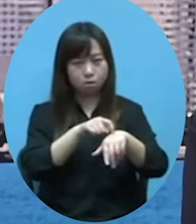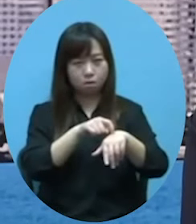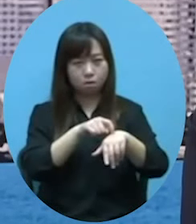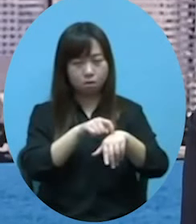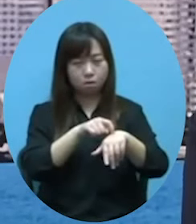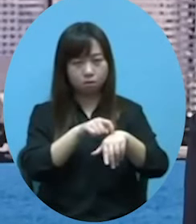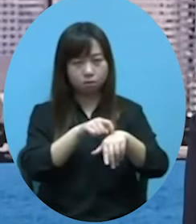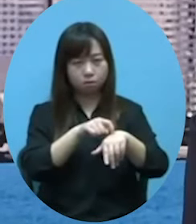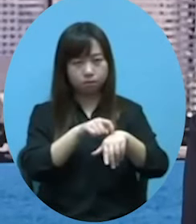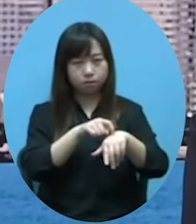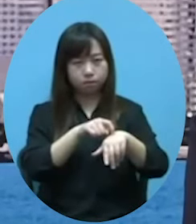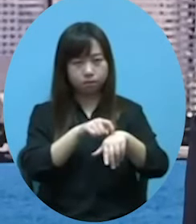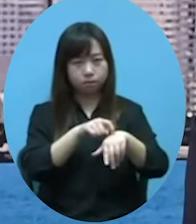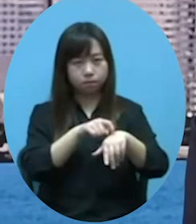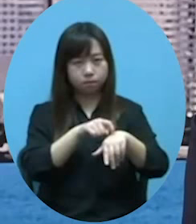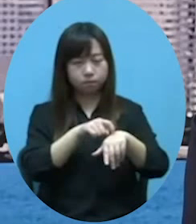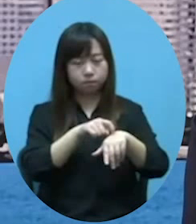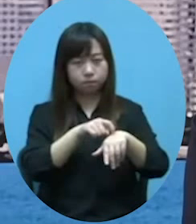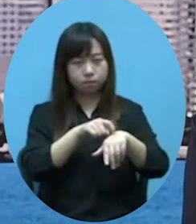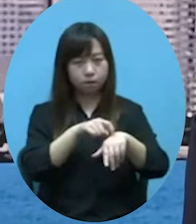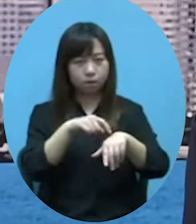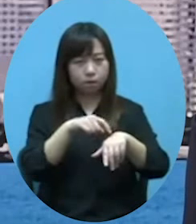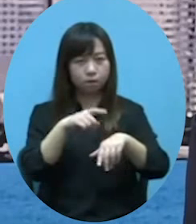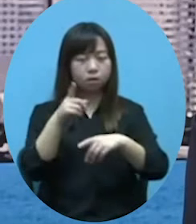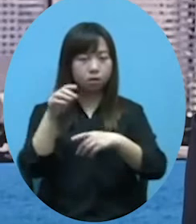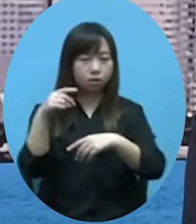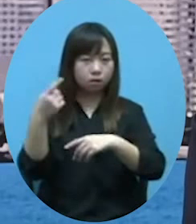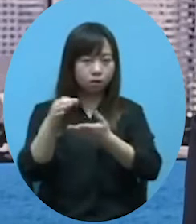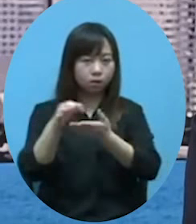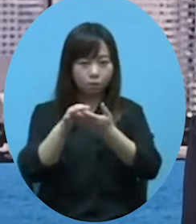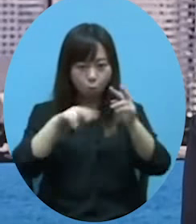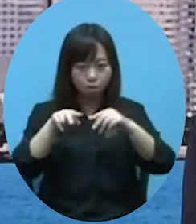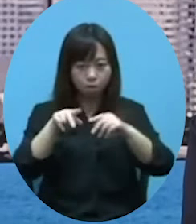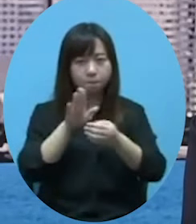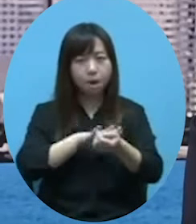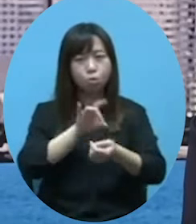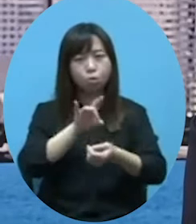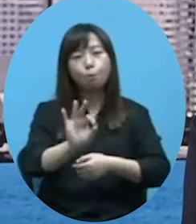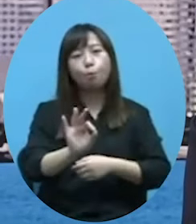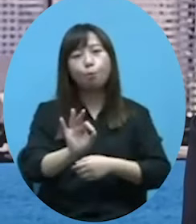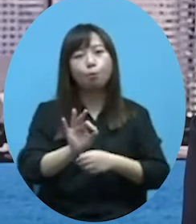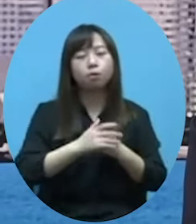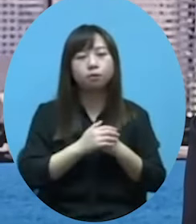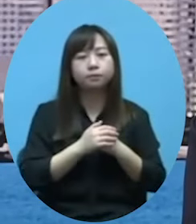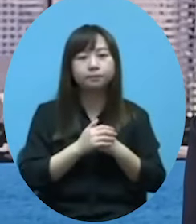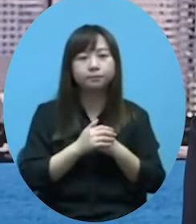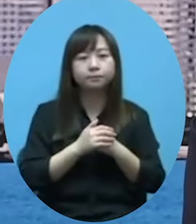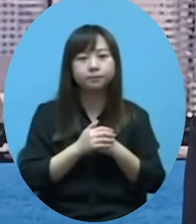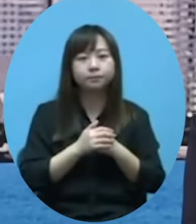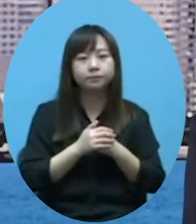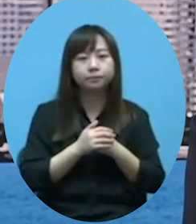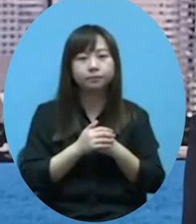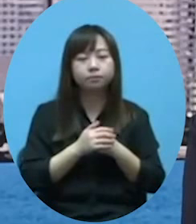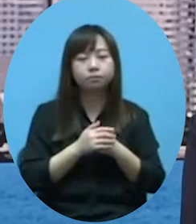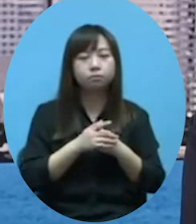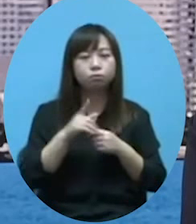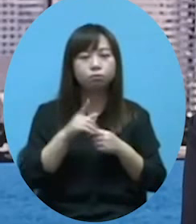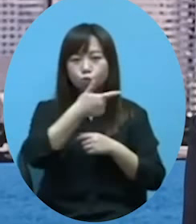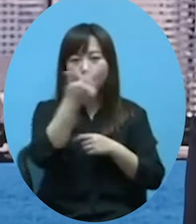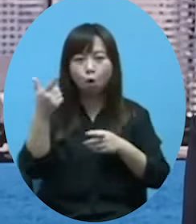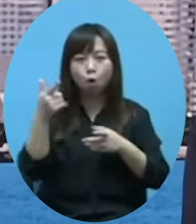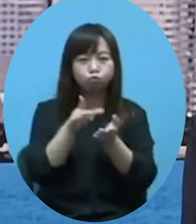地方呢也都是找不到病毒所以我們跟各位專家講